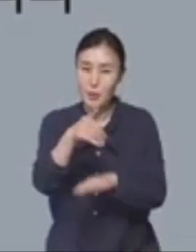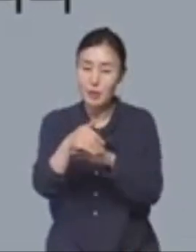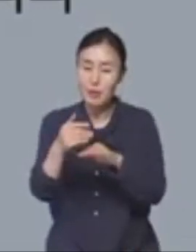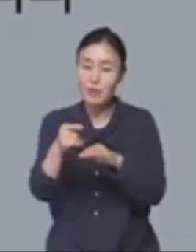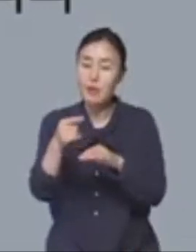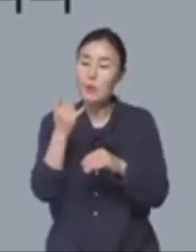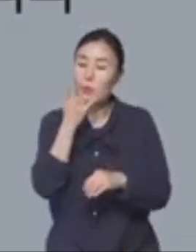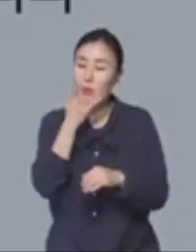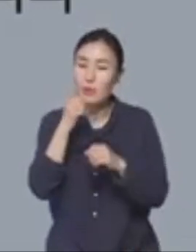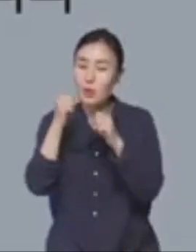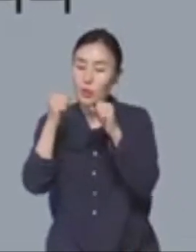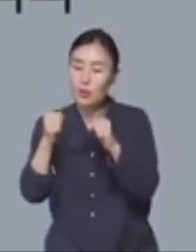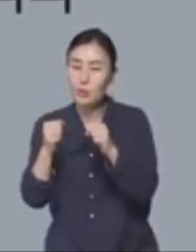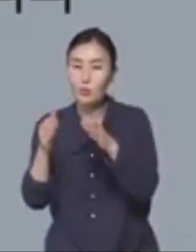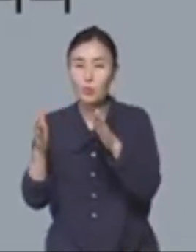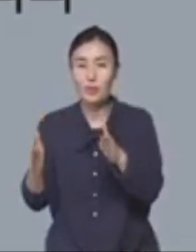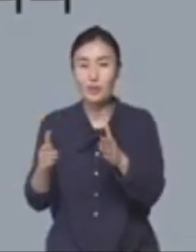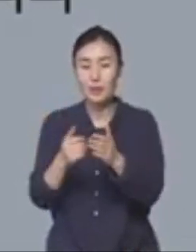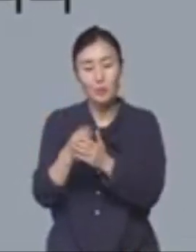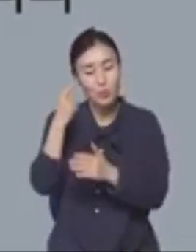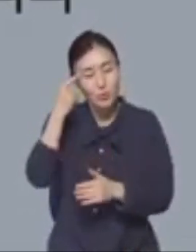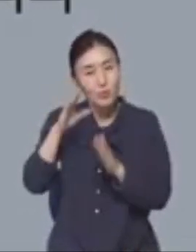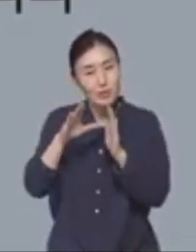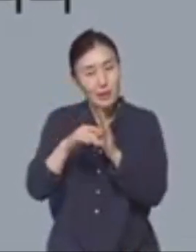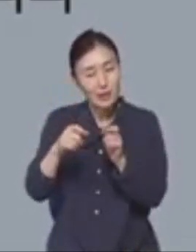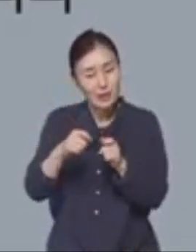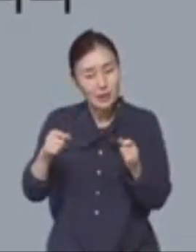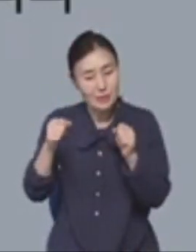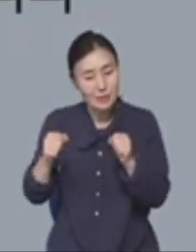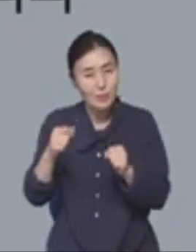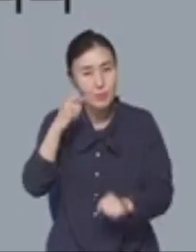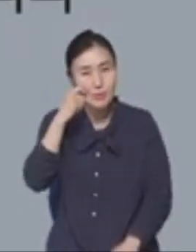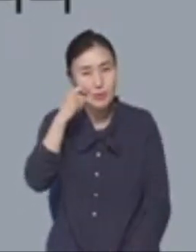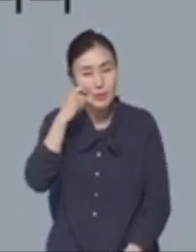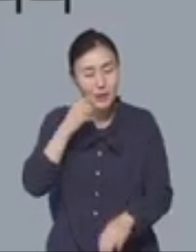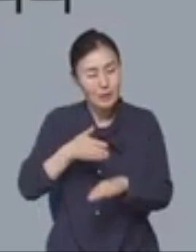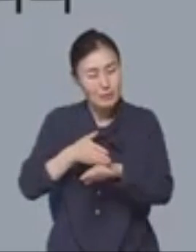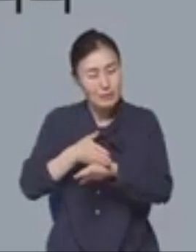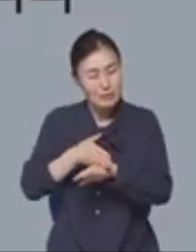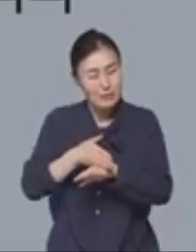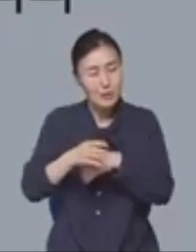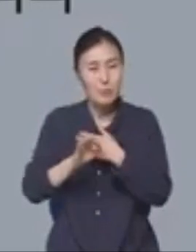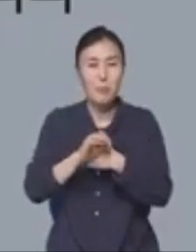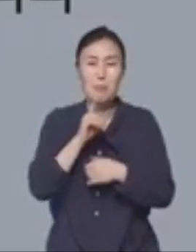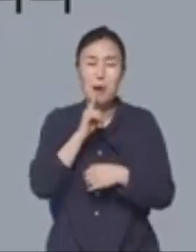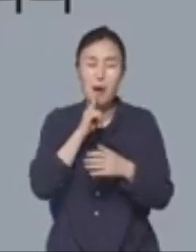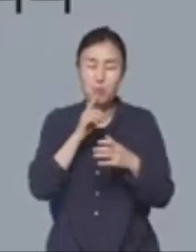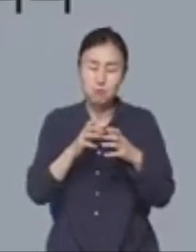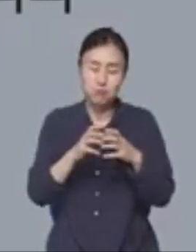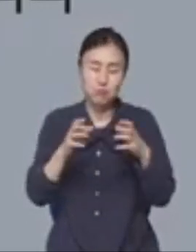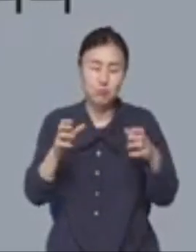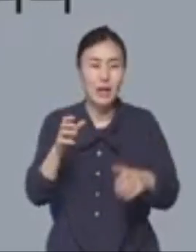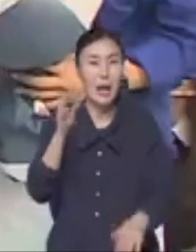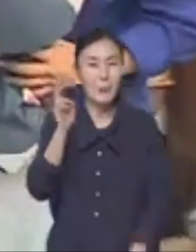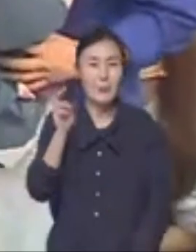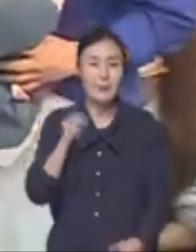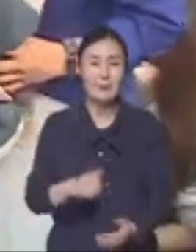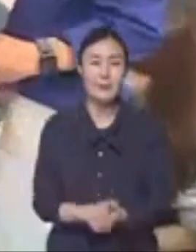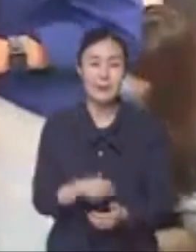구체적인 체류 기간을 묻는 질문에는 길게 있을 수 없다며 늦어지면 또 억측이 나올 수 있다고 답했습니다